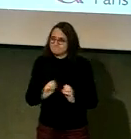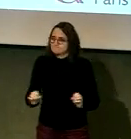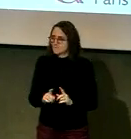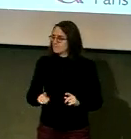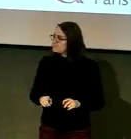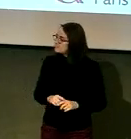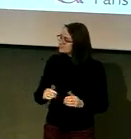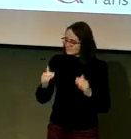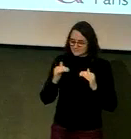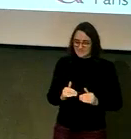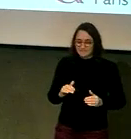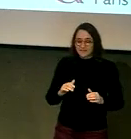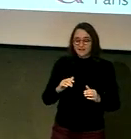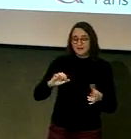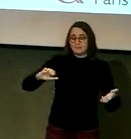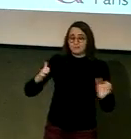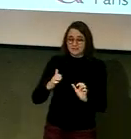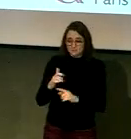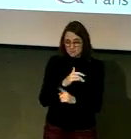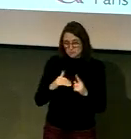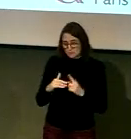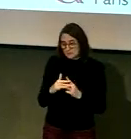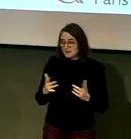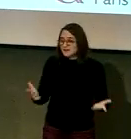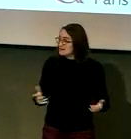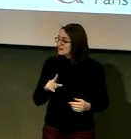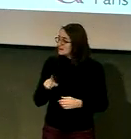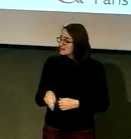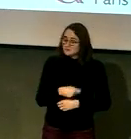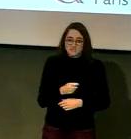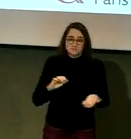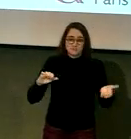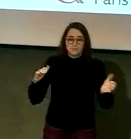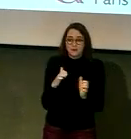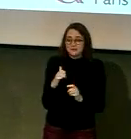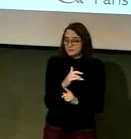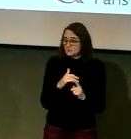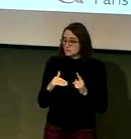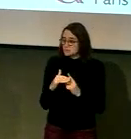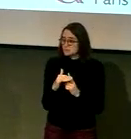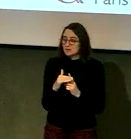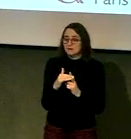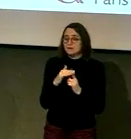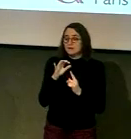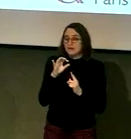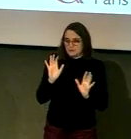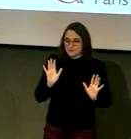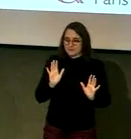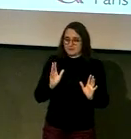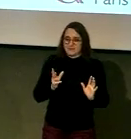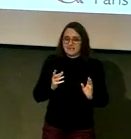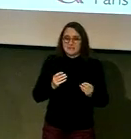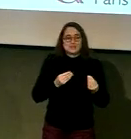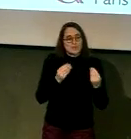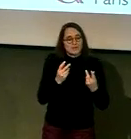Pression sociale. Pression sociale, on peut bien sûr parler de si on va essayer, on s'est dit qu'on ne va pas donner trop